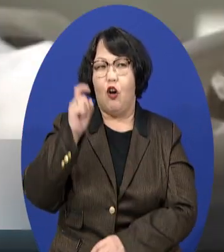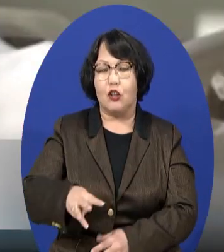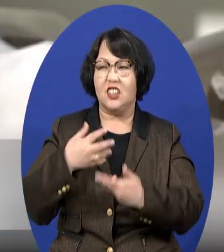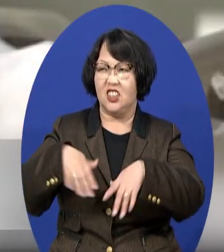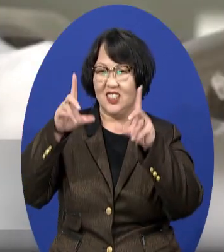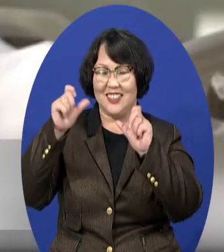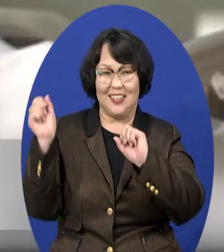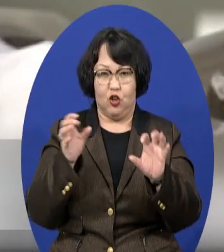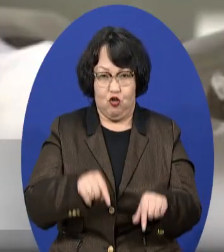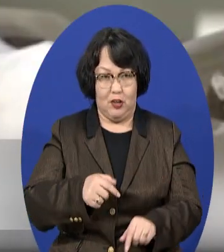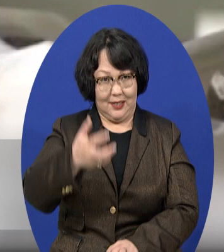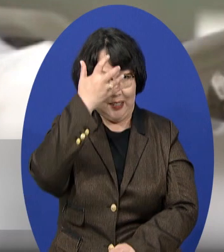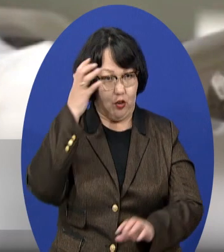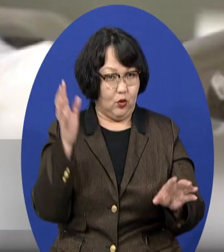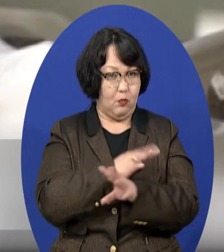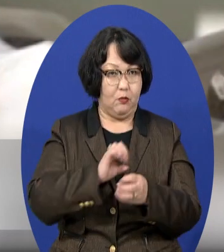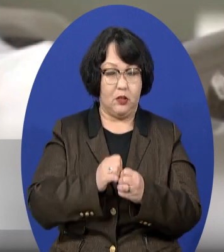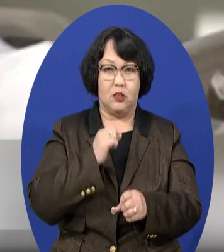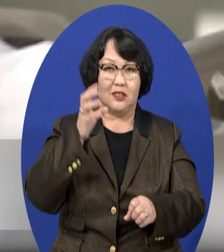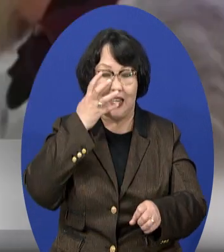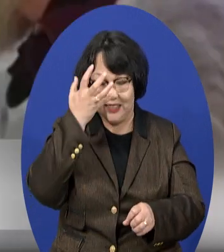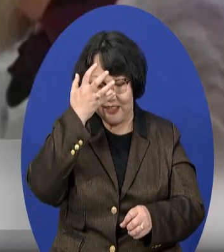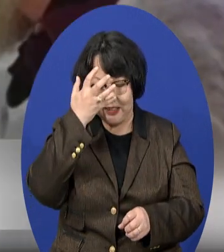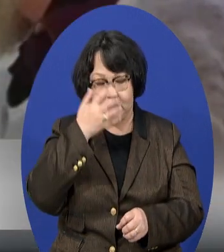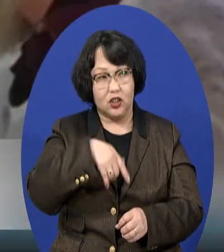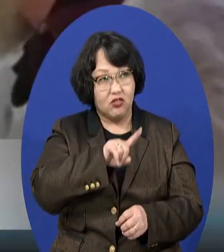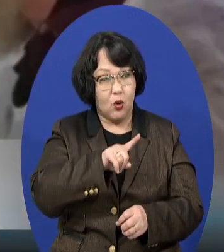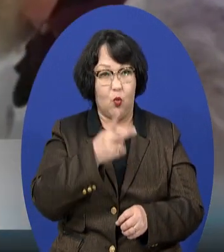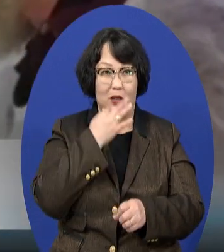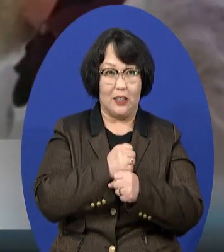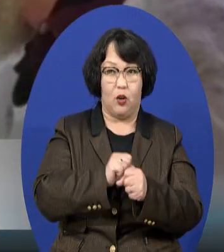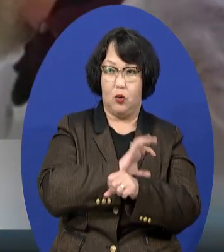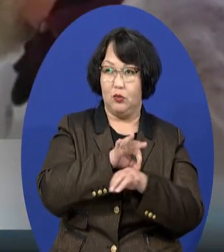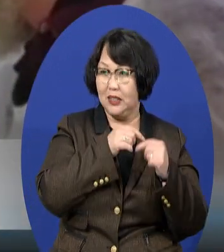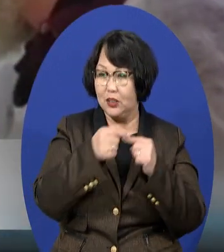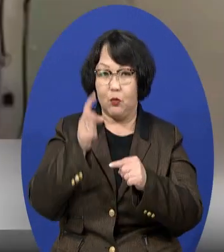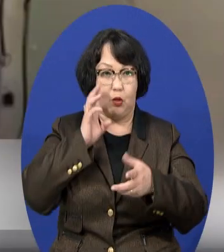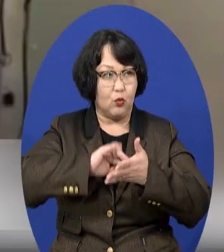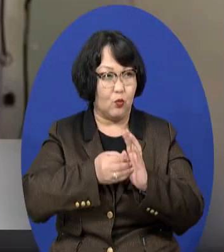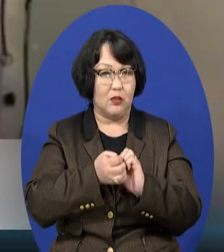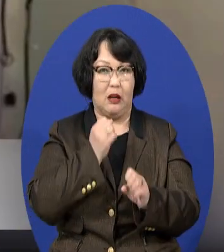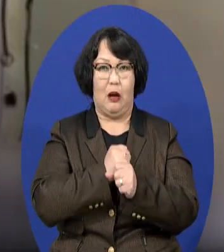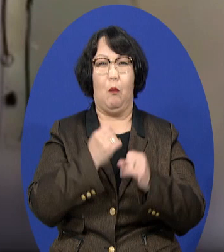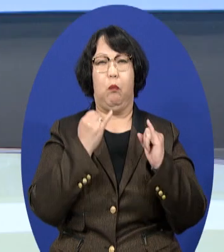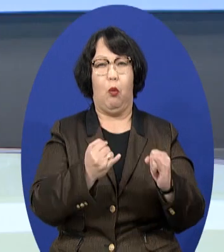оролцогчид өнөөгийн засгийн газрын цар тахлын эсрэг бодлого үйл ажиллагааг сэргүүцэж шүмжилсэн юм.